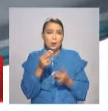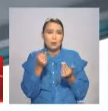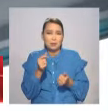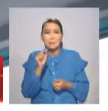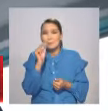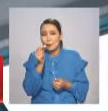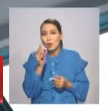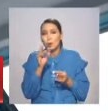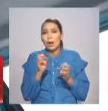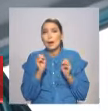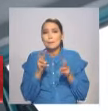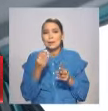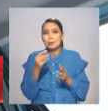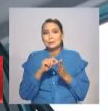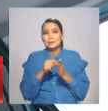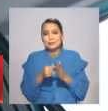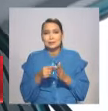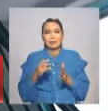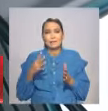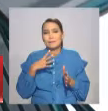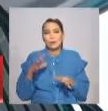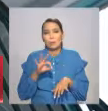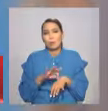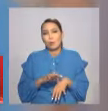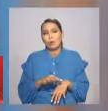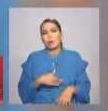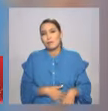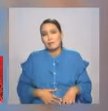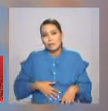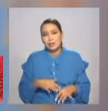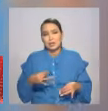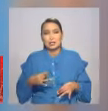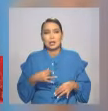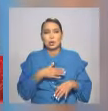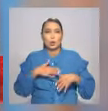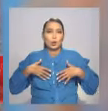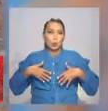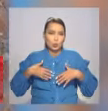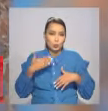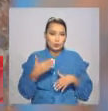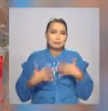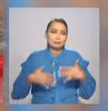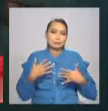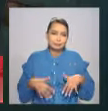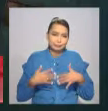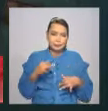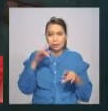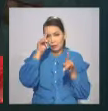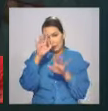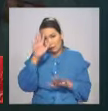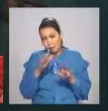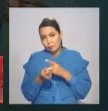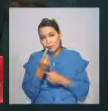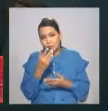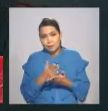и маленькие, но опасны. Их укус вызывает невыносимую боль в области живота и грудной клетки. Появляется слабость и головокружение. И